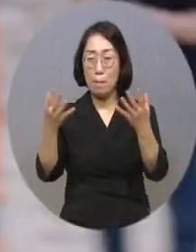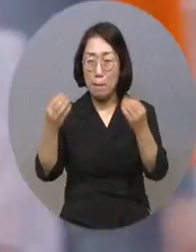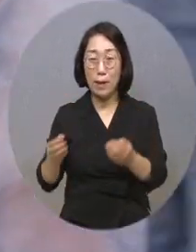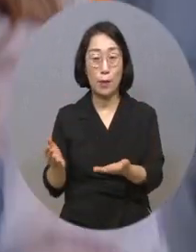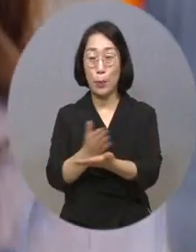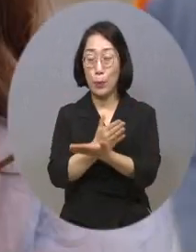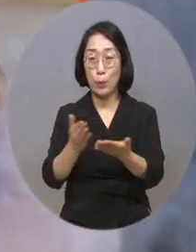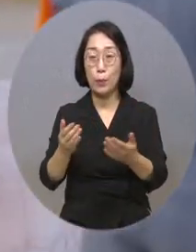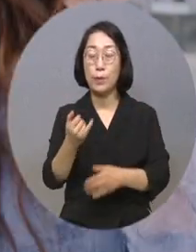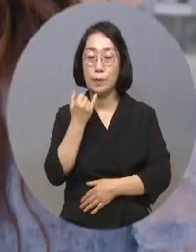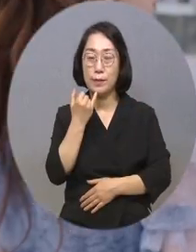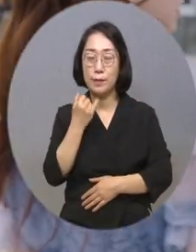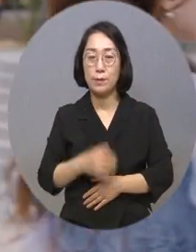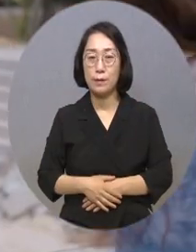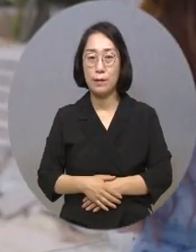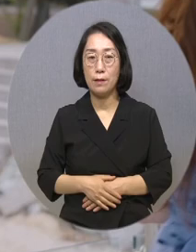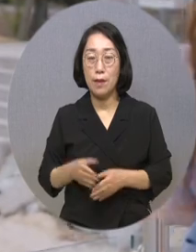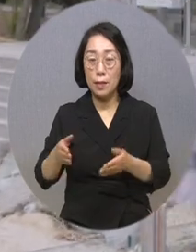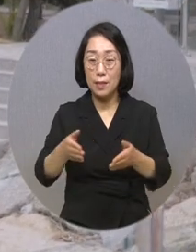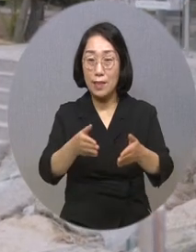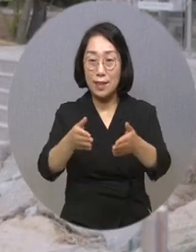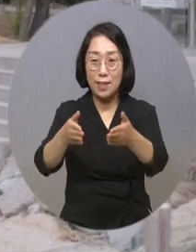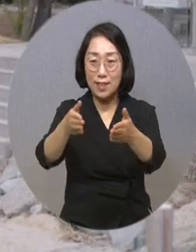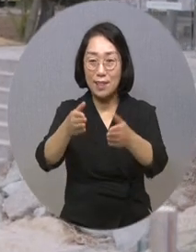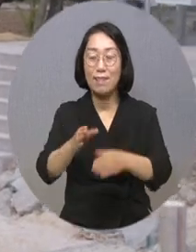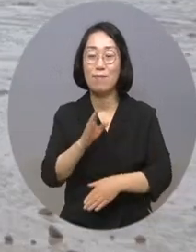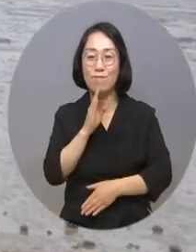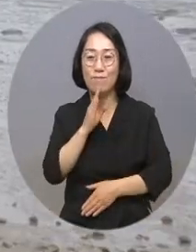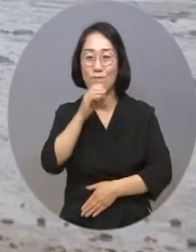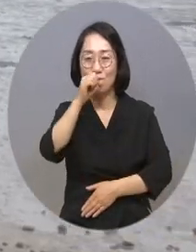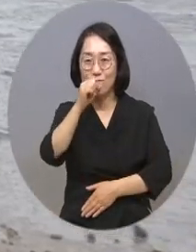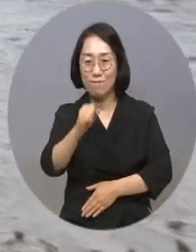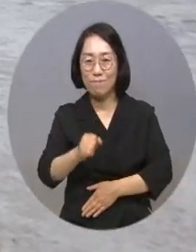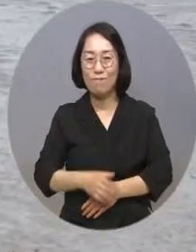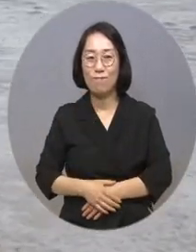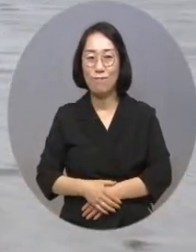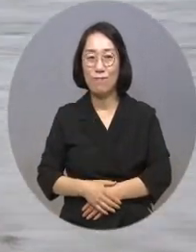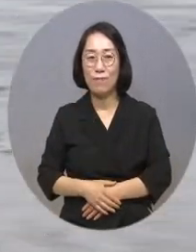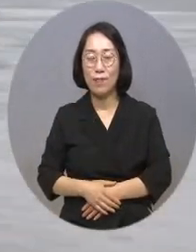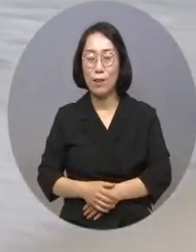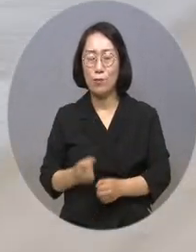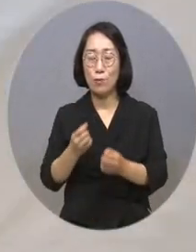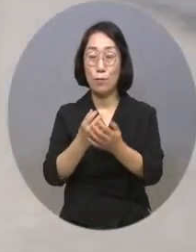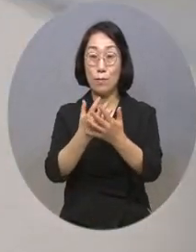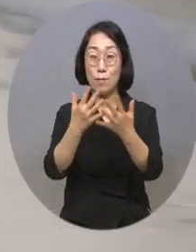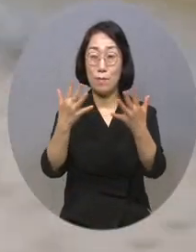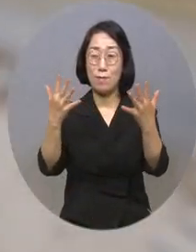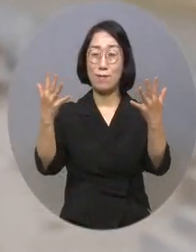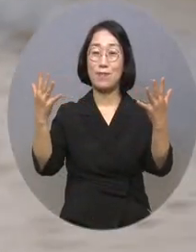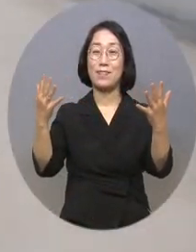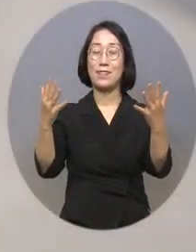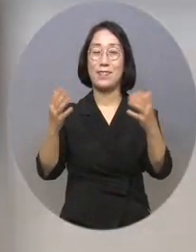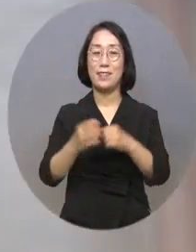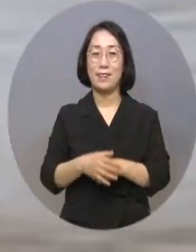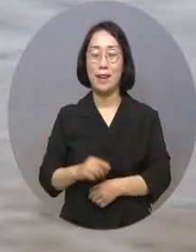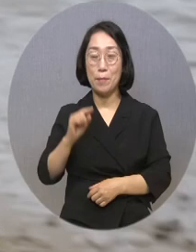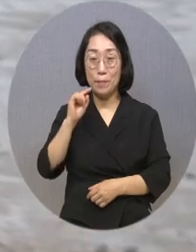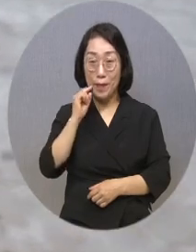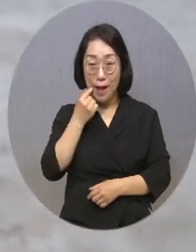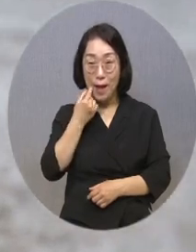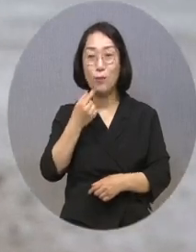저기 산책길이야? 와우, 팍팍 트이는 것 같아요, 지금. 눈이 부시네